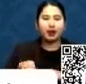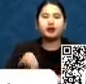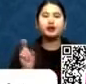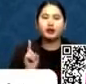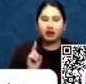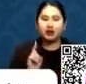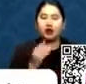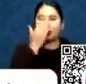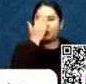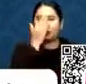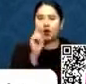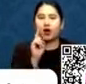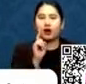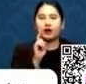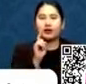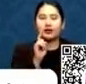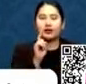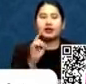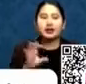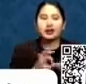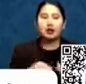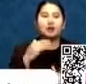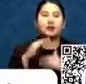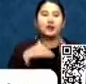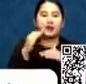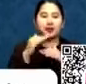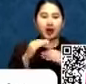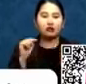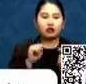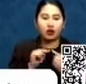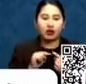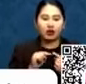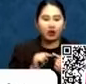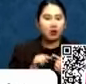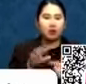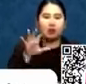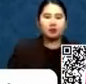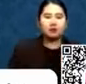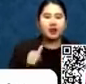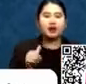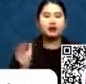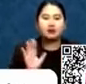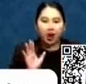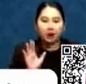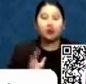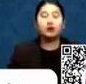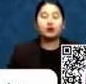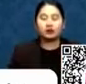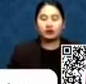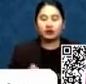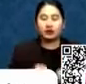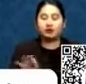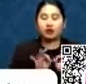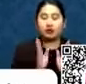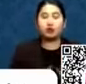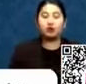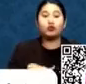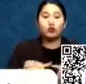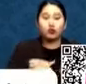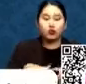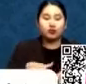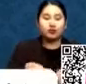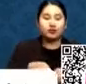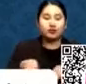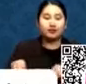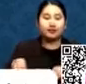ลดลงมาจาก 500,000 ล้านเนี่ยท่านก็บอกว่าตรงนี้ท่านก็ชี้แจงเคลียร์ในเมื่อวานนี้ชัดเจนมากๆบอกว่าก็ได้มีการดูจากสถิติ